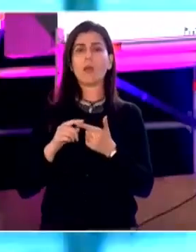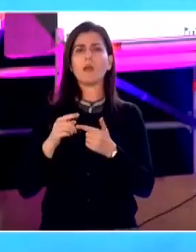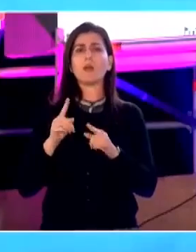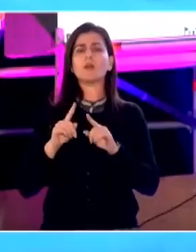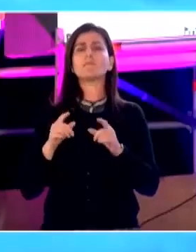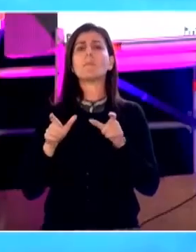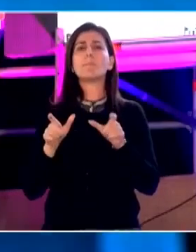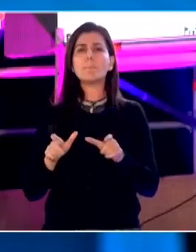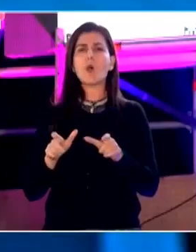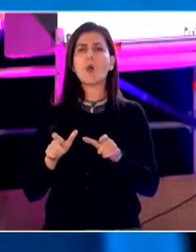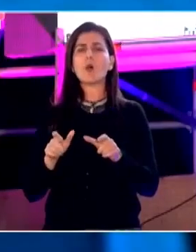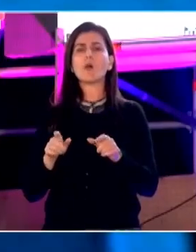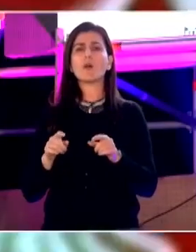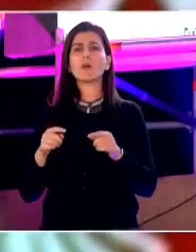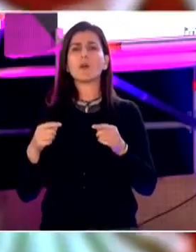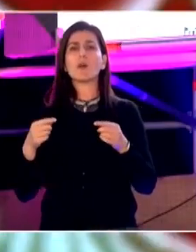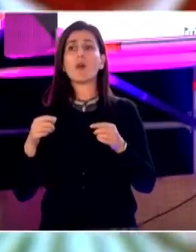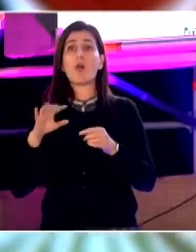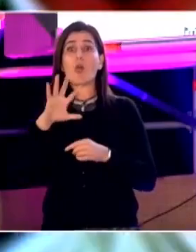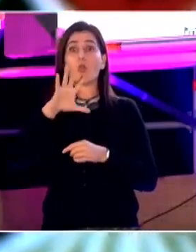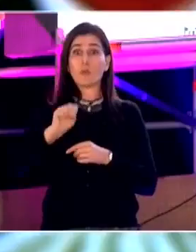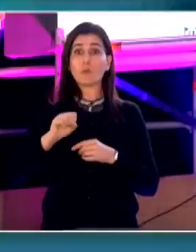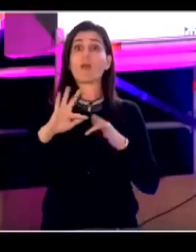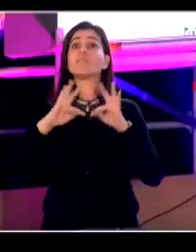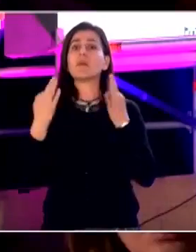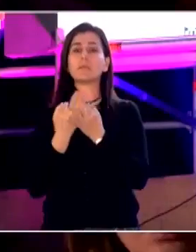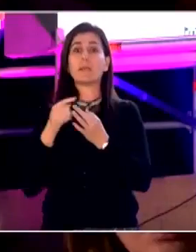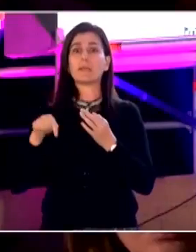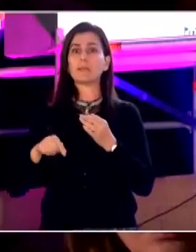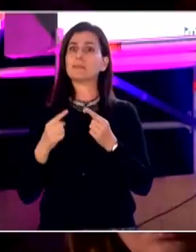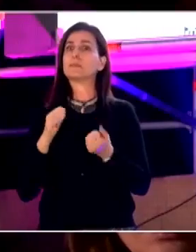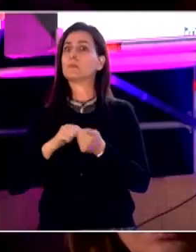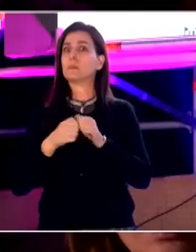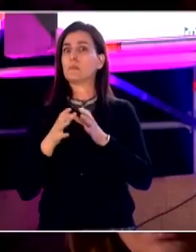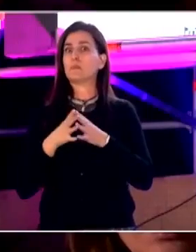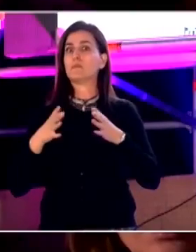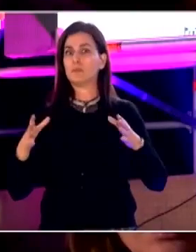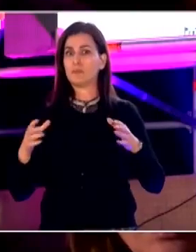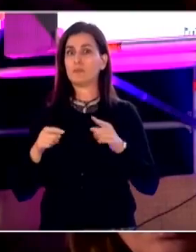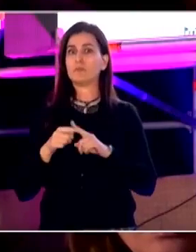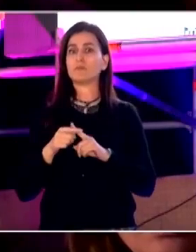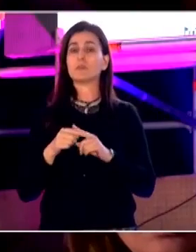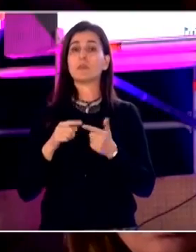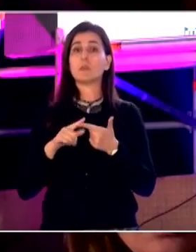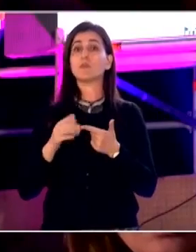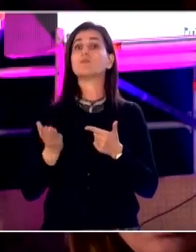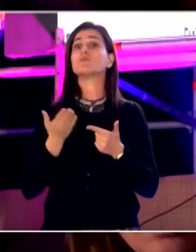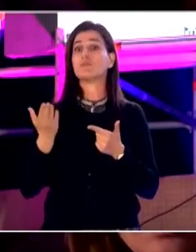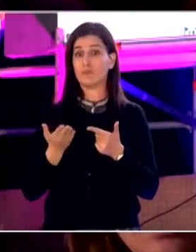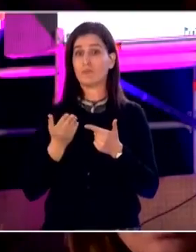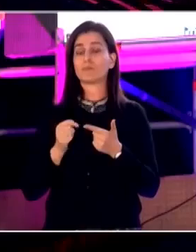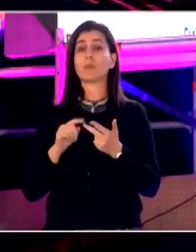dhe gënditje e fortë ndaj dhunës në familje e cila është kthyer në një problem që meriton seriozitet dhe angazhim të